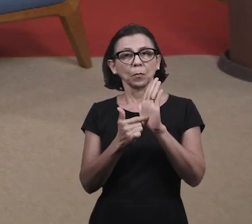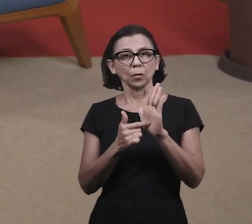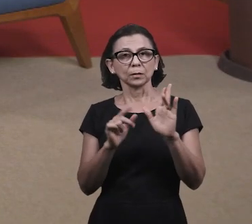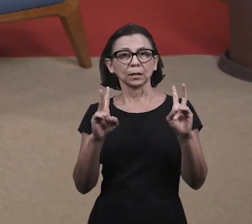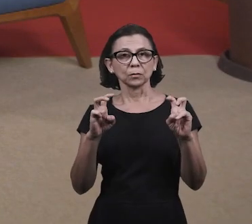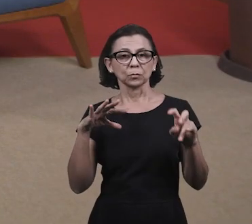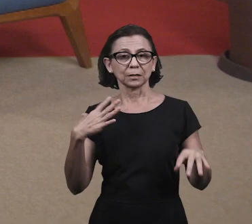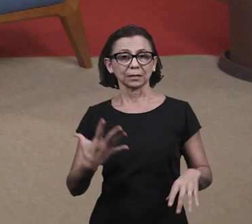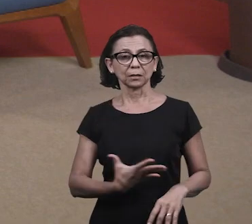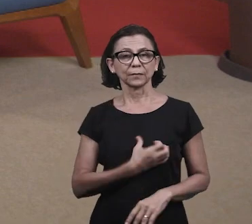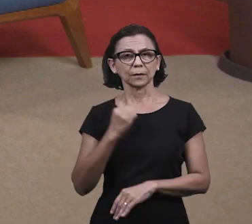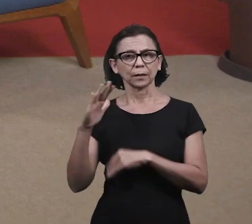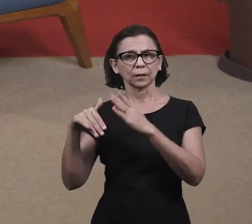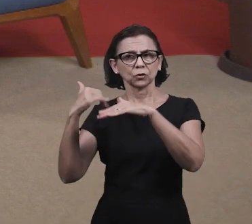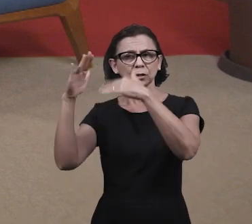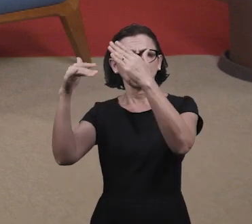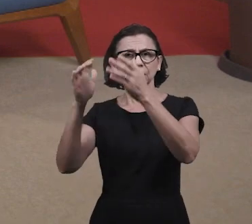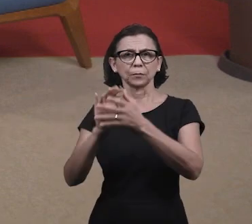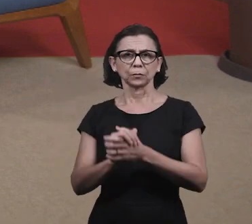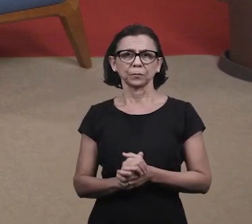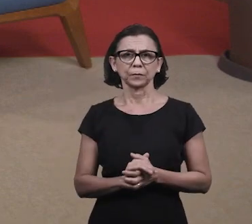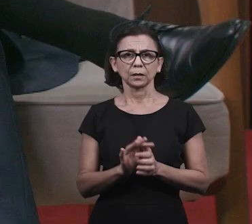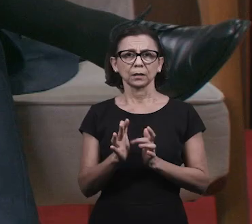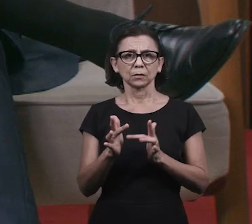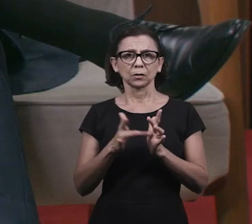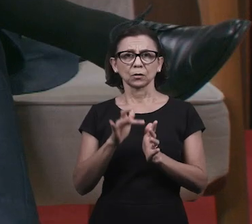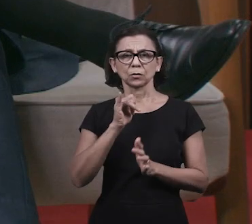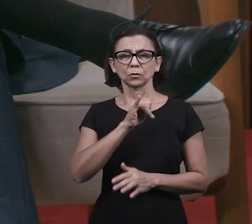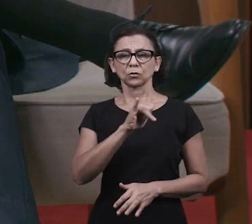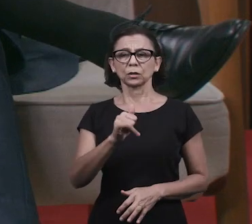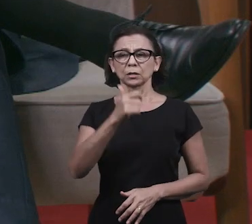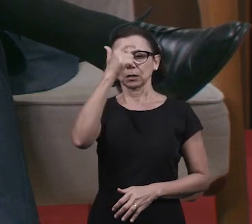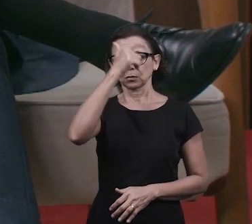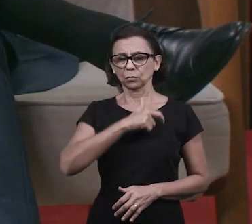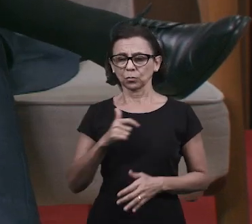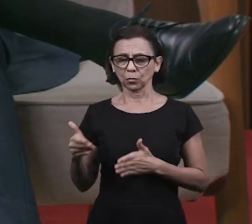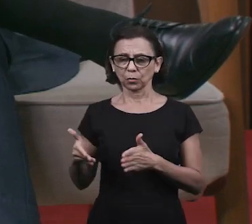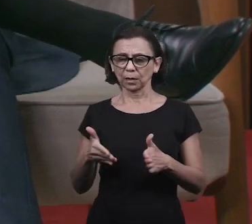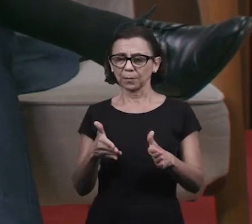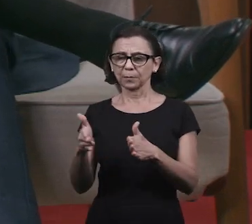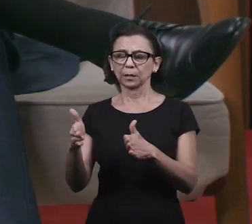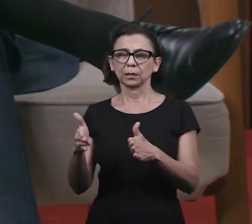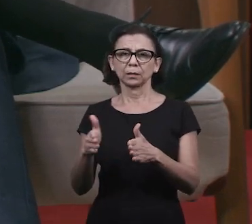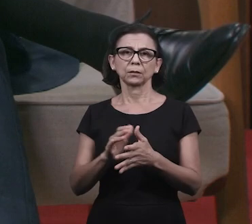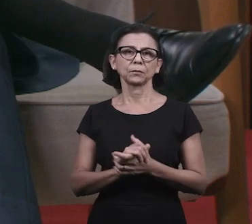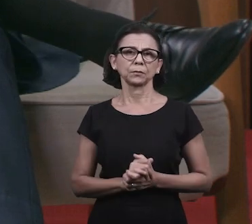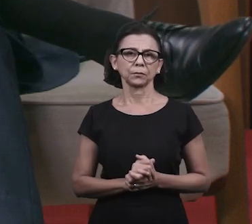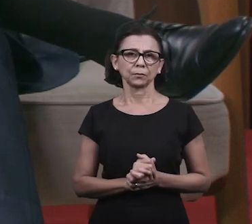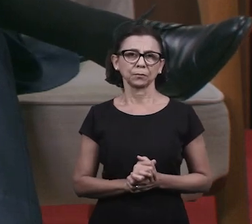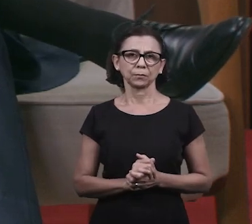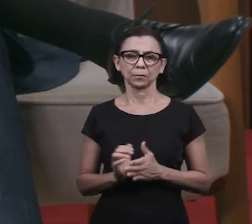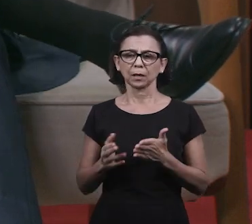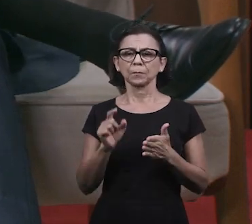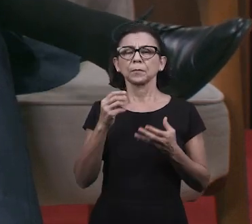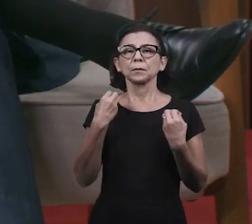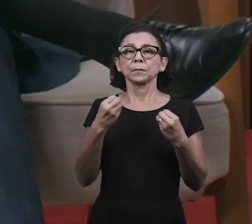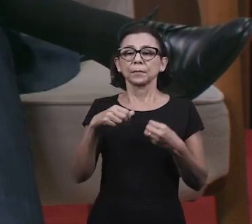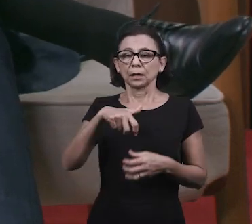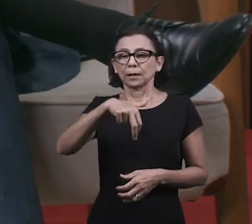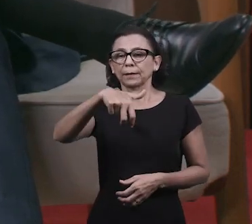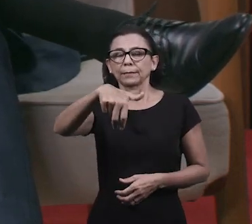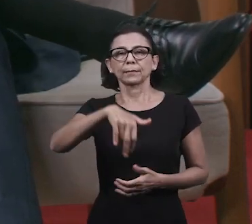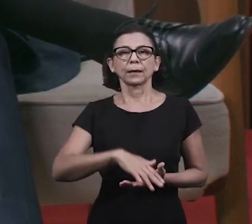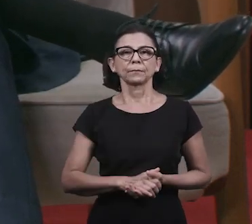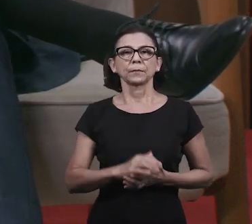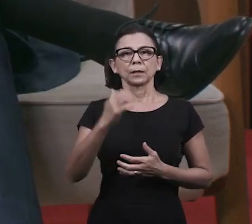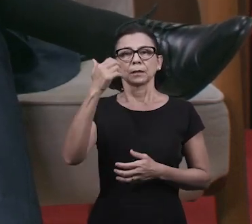Bible ne dit pas cela. Tout ce que la Bible parle sur le salut, c'est dynamique. Je suis le chemin. Chemin, c'est pour marcher. Sois fidèle jusqu'à